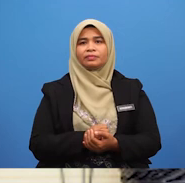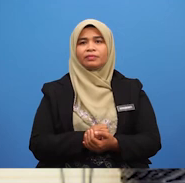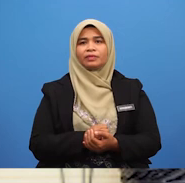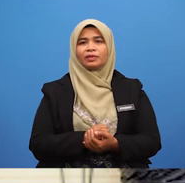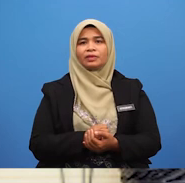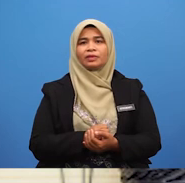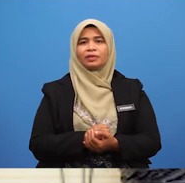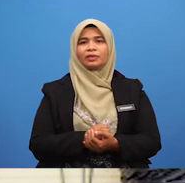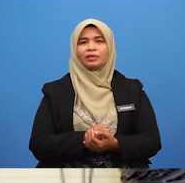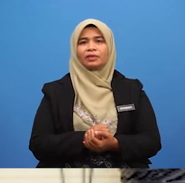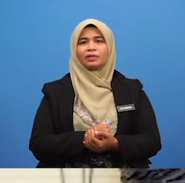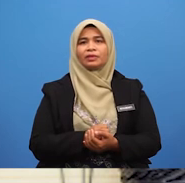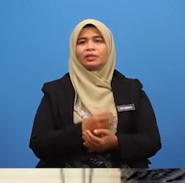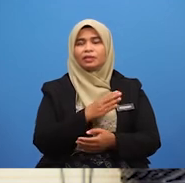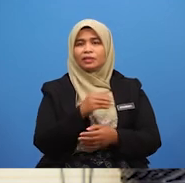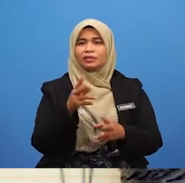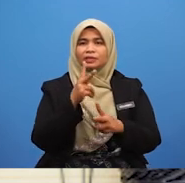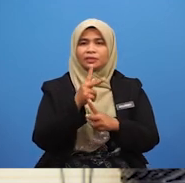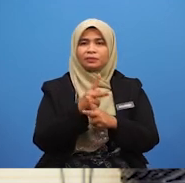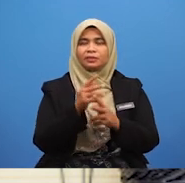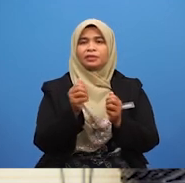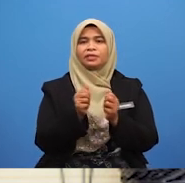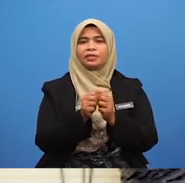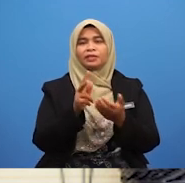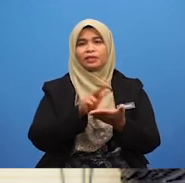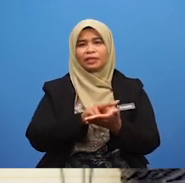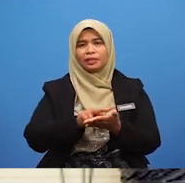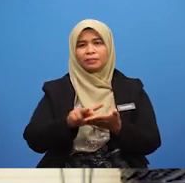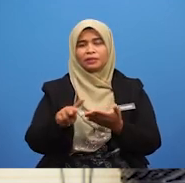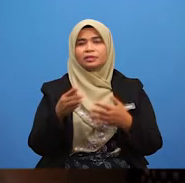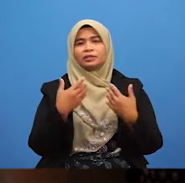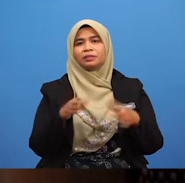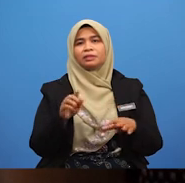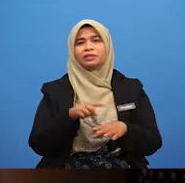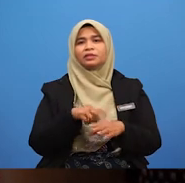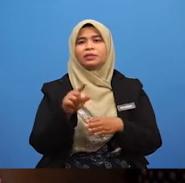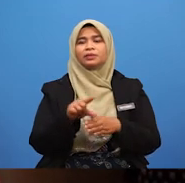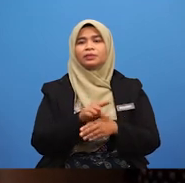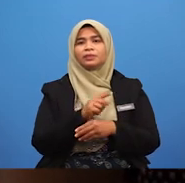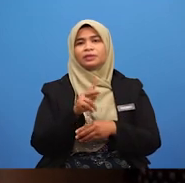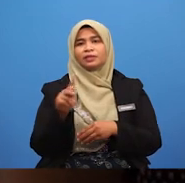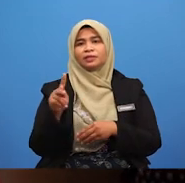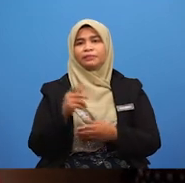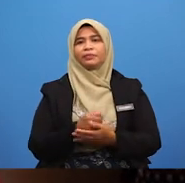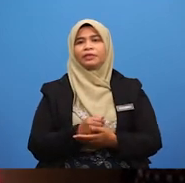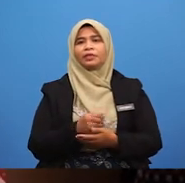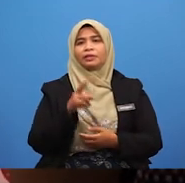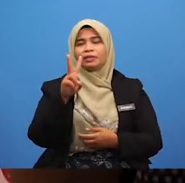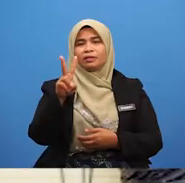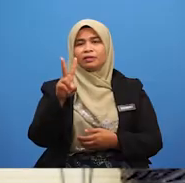dan simpan dengan kemas selepas digunakan. Okey, yang kedua